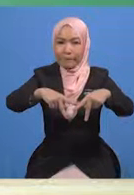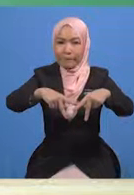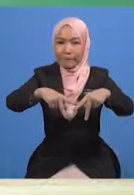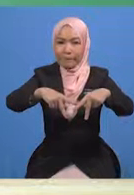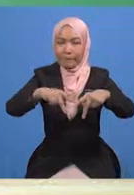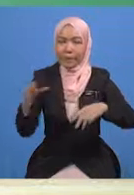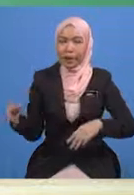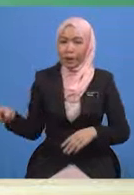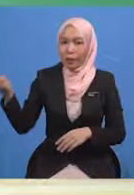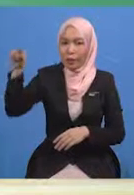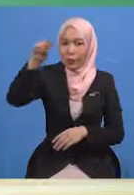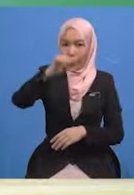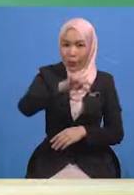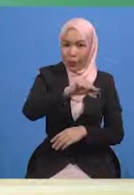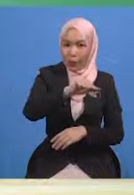gunung,